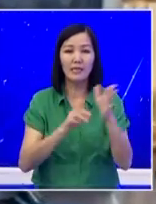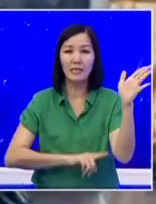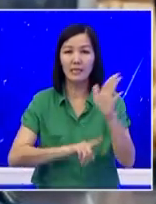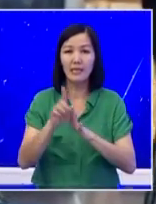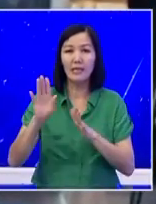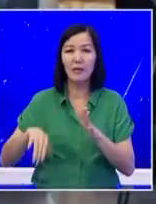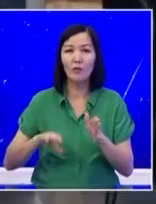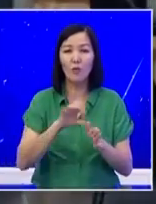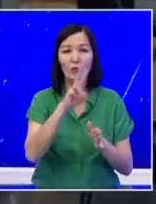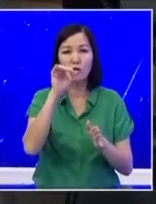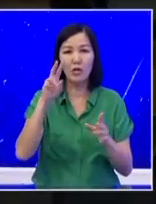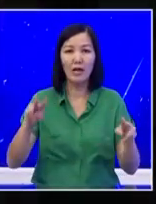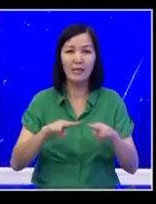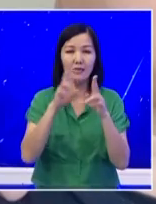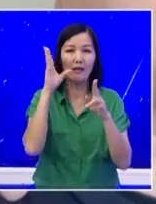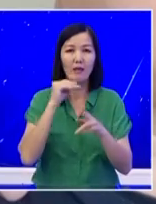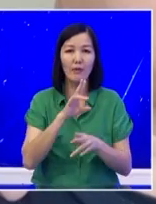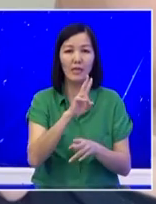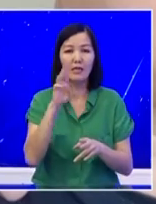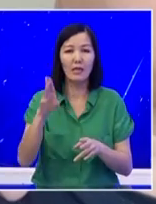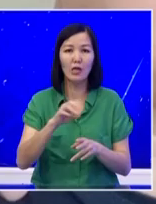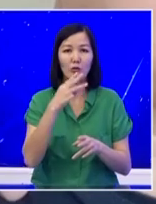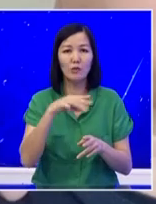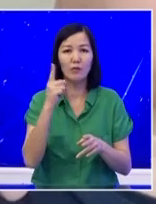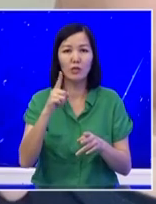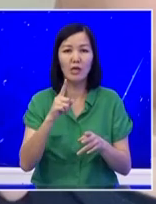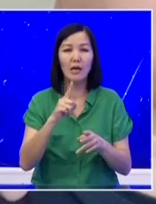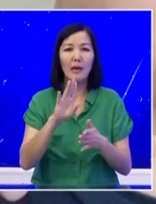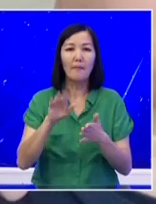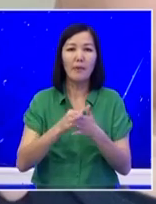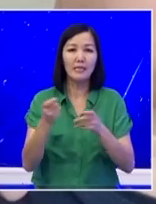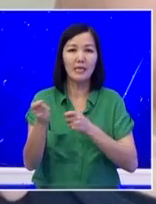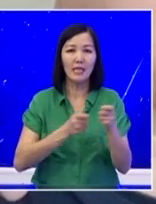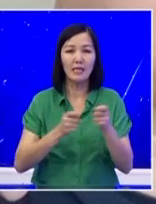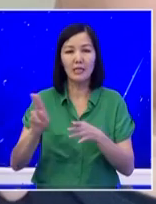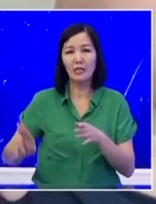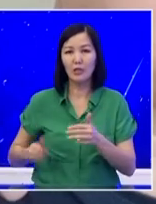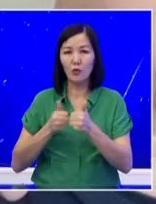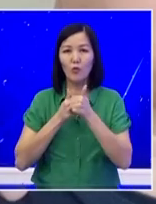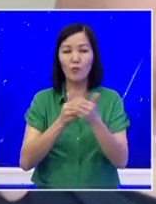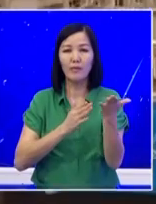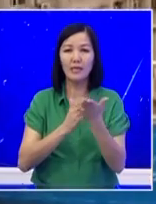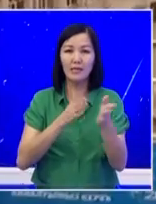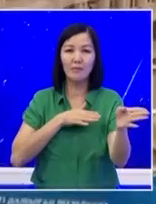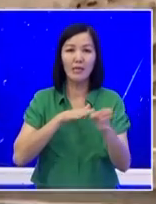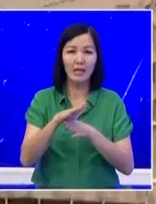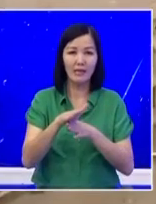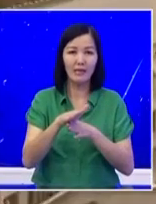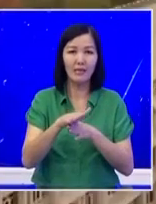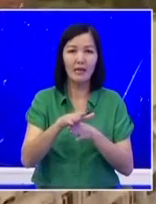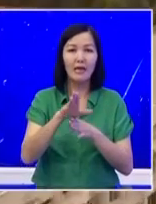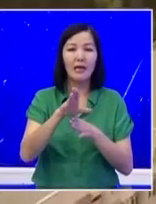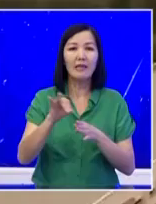бастаған. Кейіннен оңтүстік Астана, Алматы, НТК 31 арналарда бас редактор, директордың орынбасары